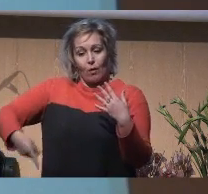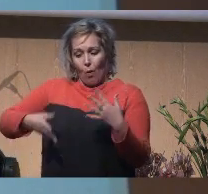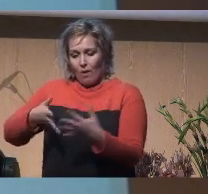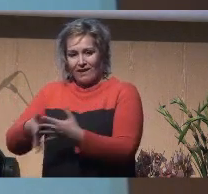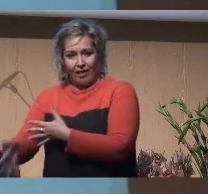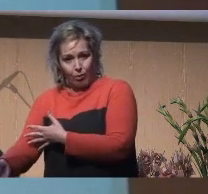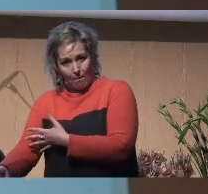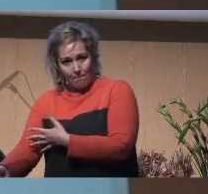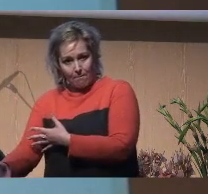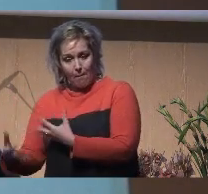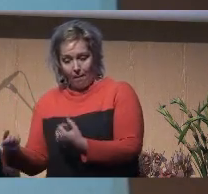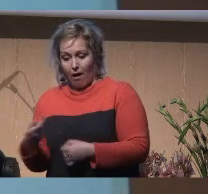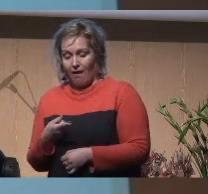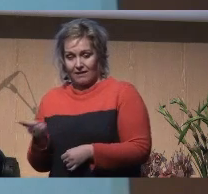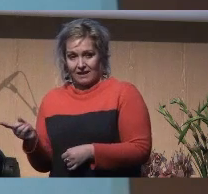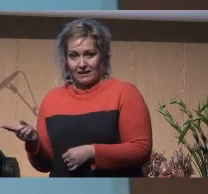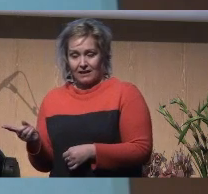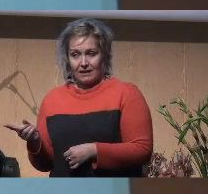igjennom,